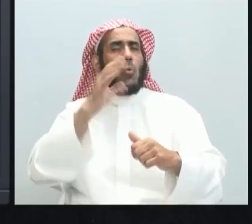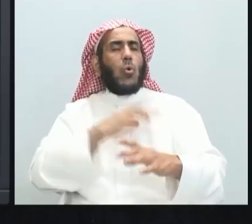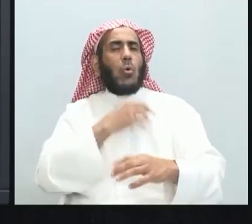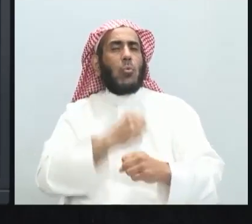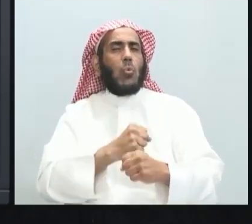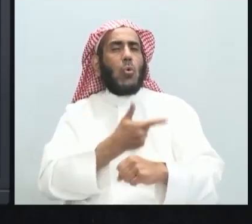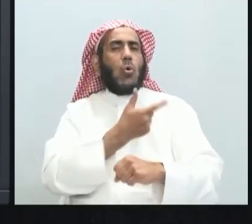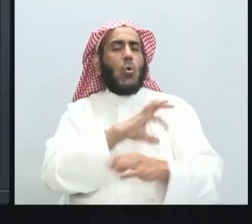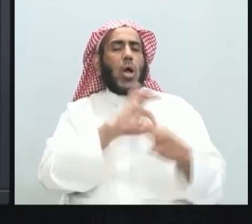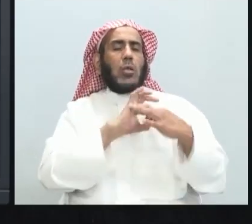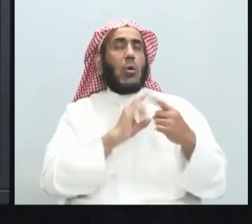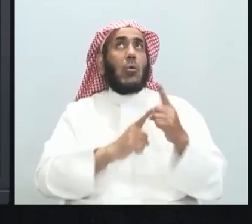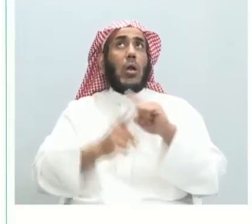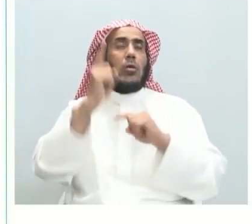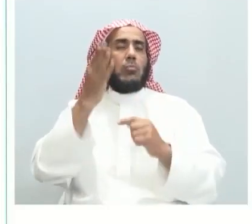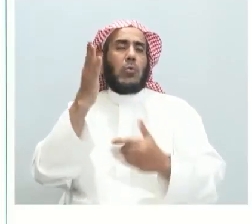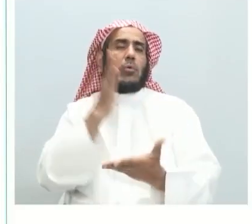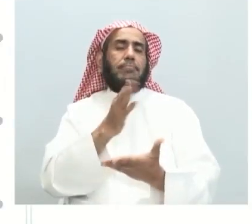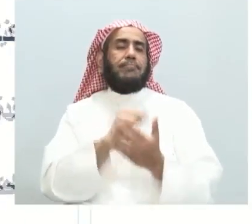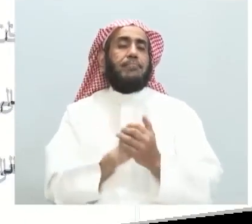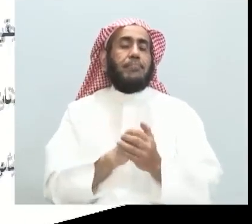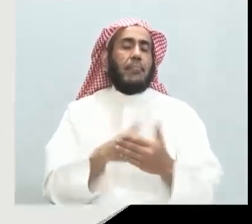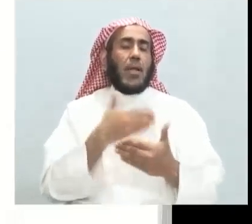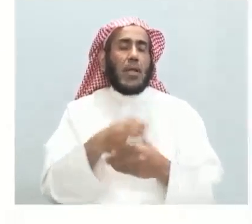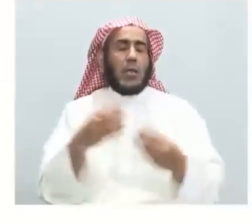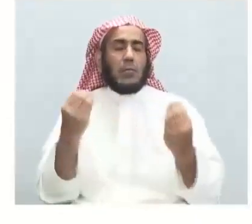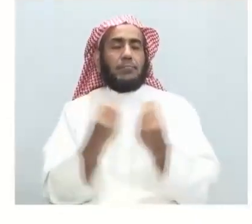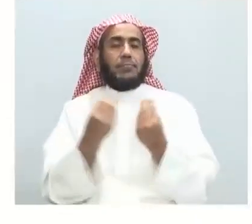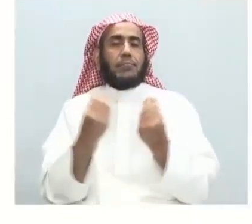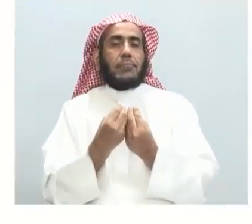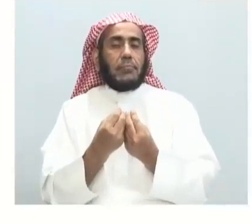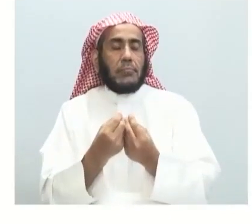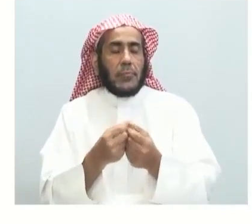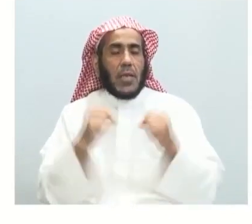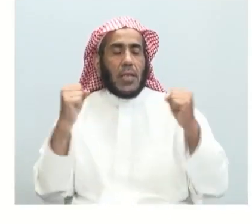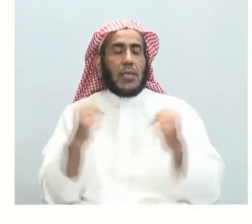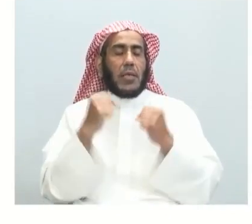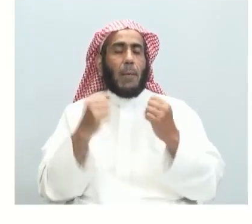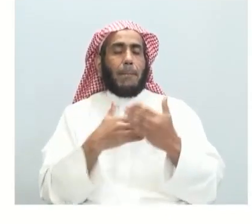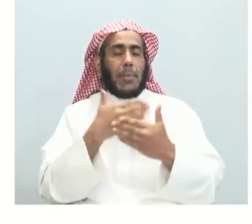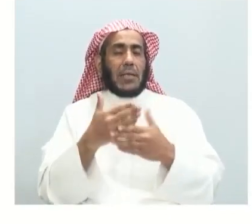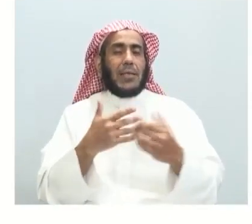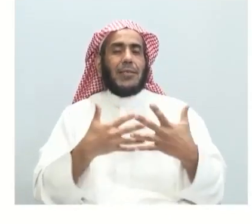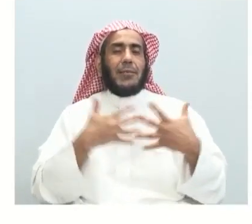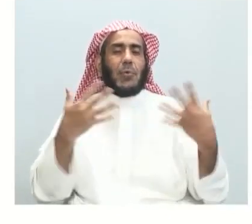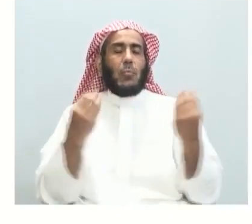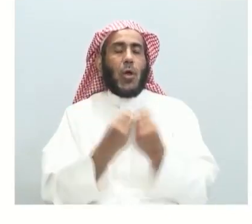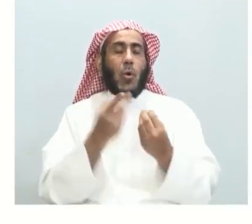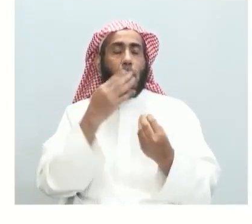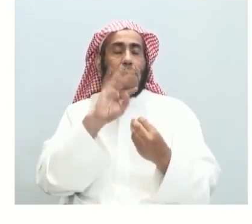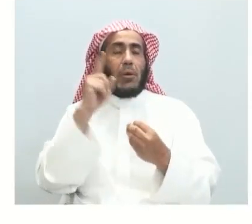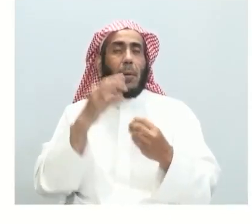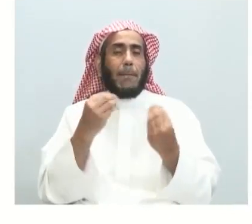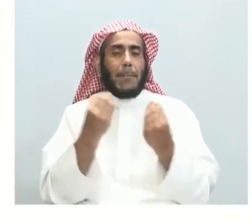ويتوكل عليه سبحانه وتعالى ناتي ايها الطلاب والطالبات الى هذا النشاط بعد ان استمتعت واياكم بحمد الله